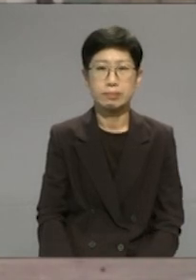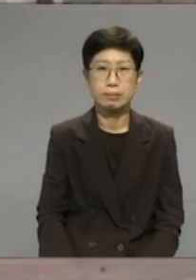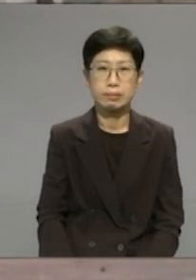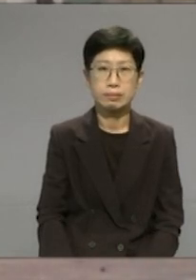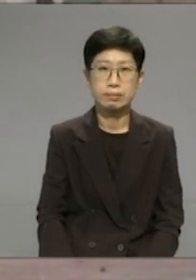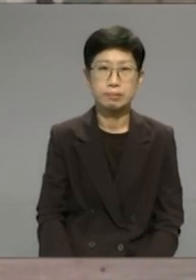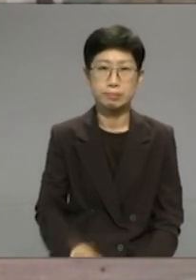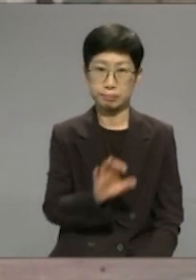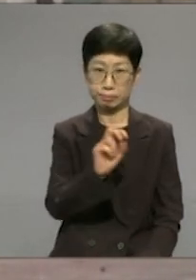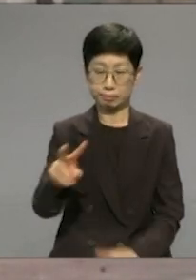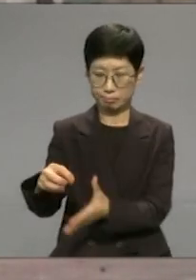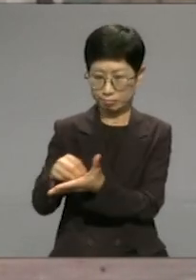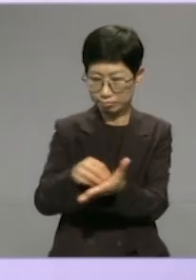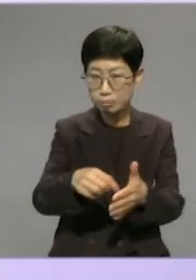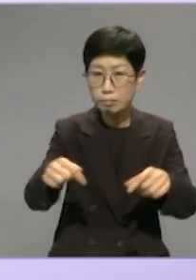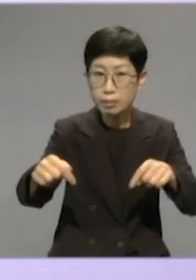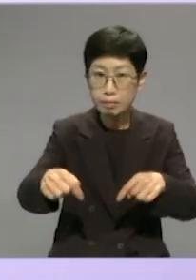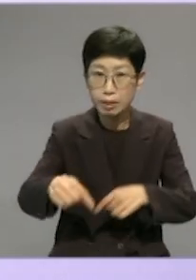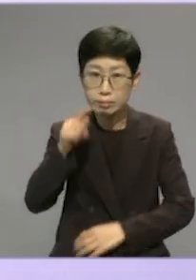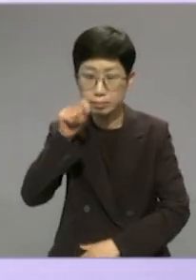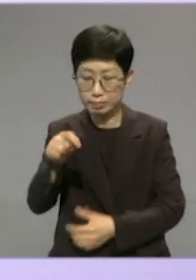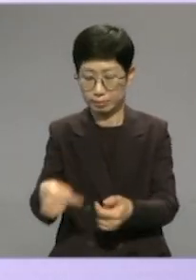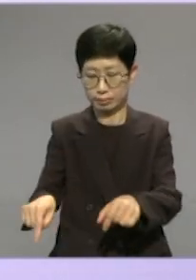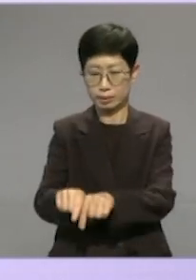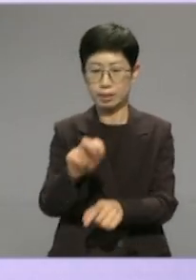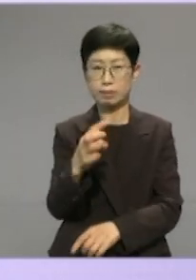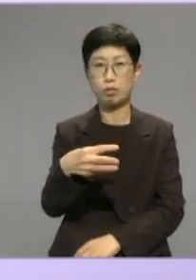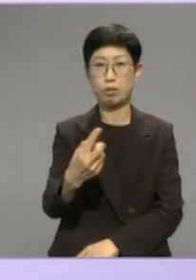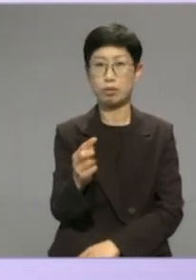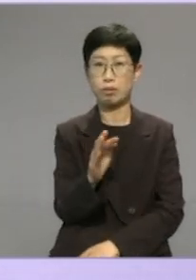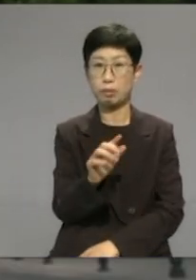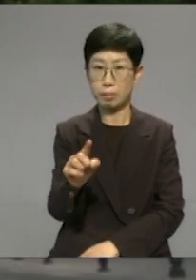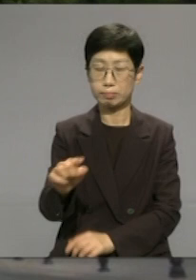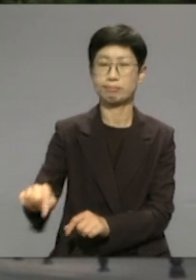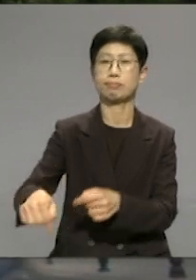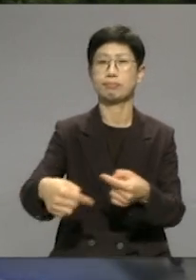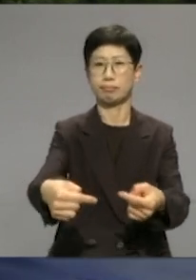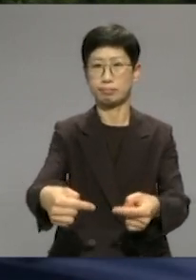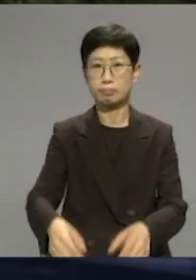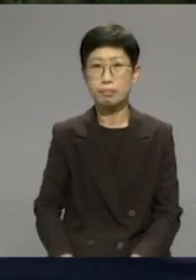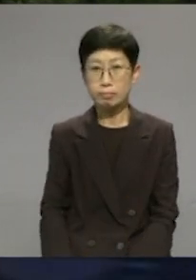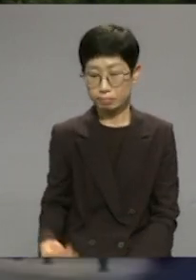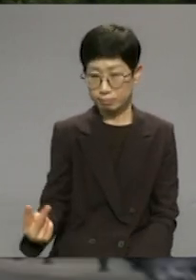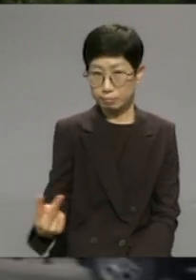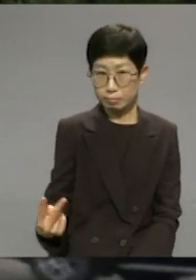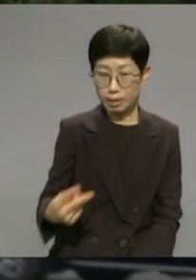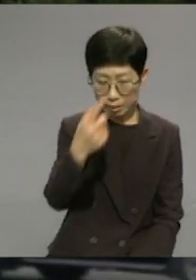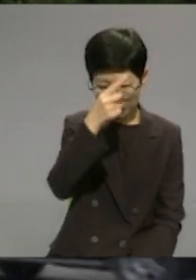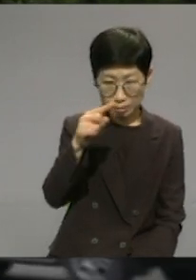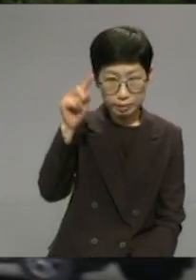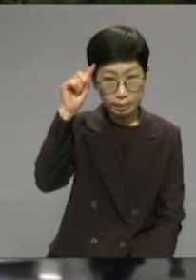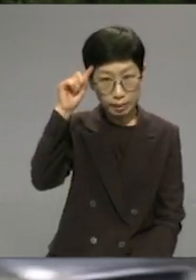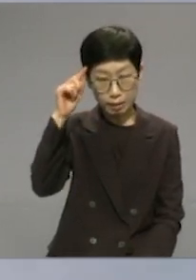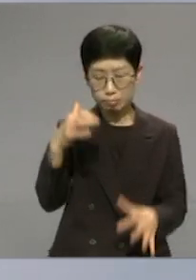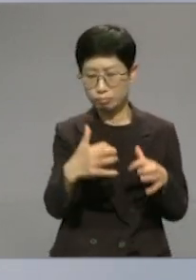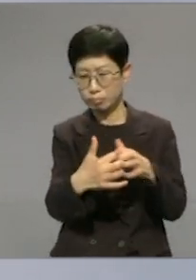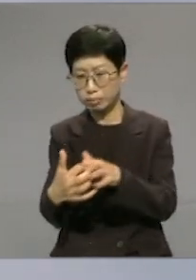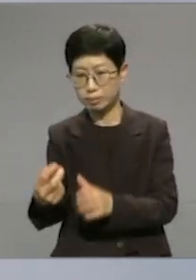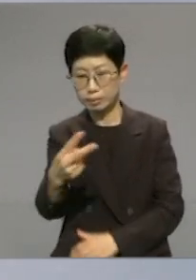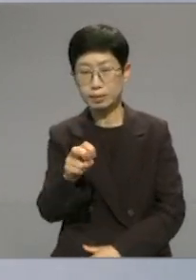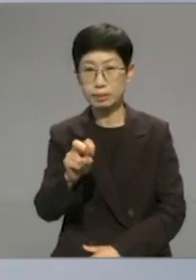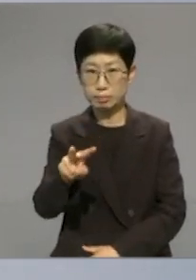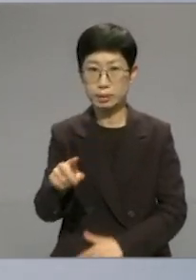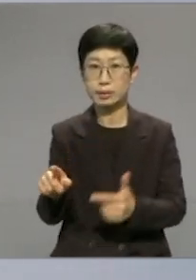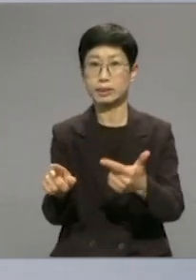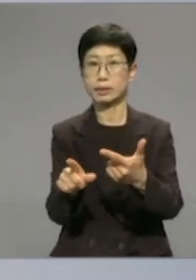이후 가입 협상에는 우크라이나와 함께 도바도 참여합니다 양국은 러시아가 우크라이나를 침공한 2022년